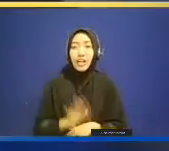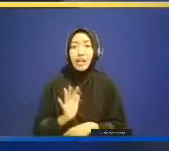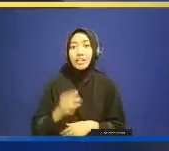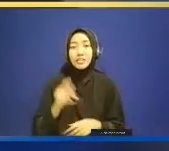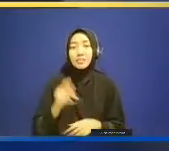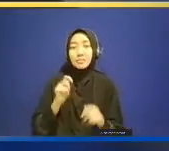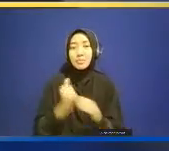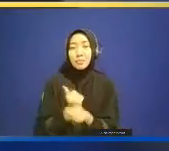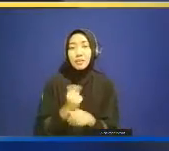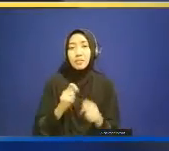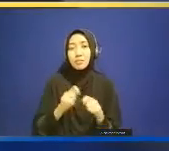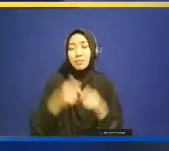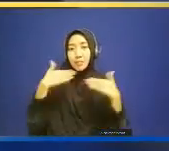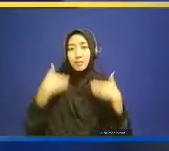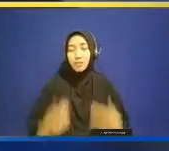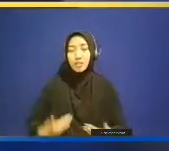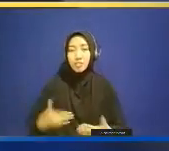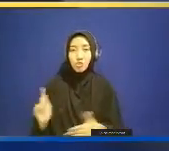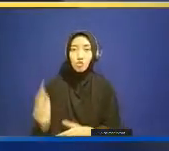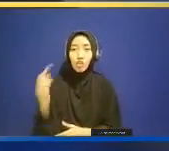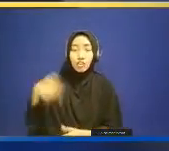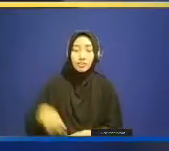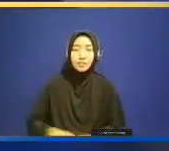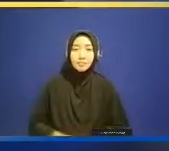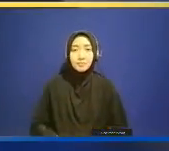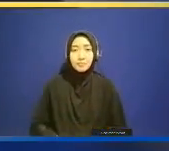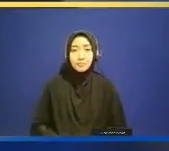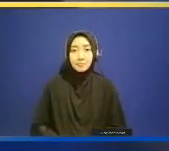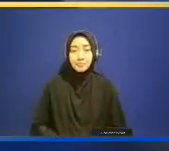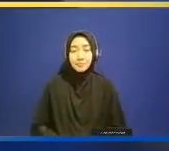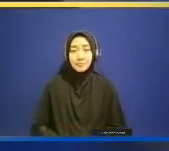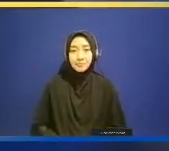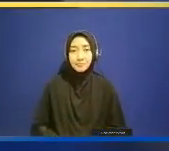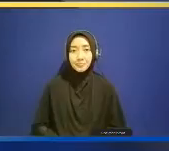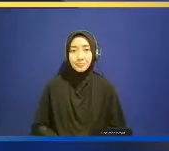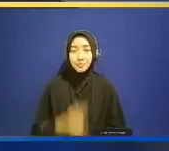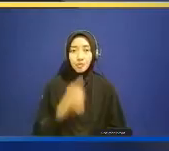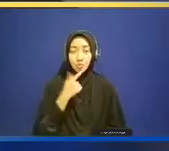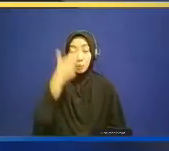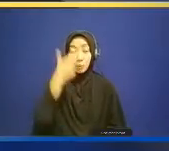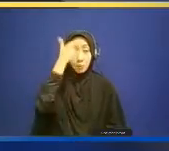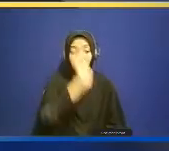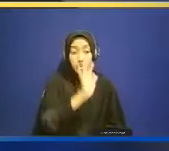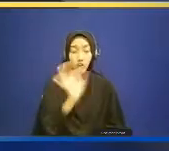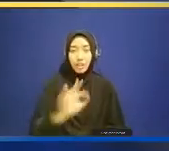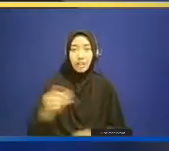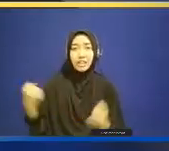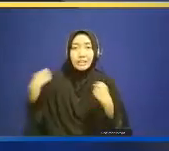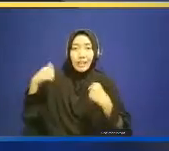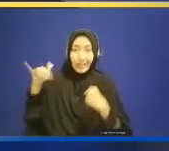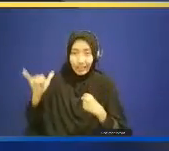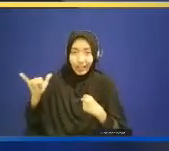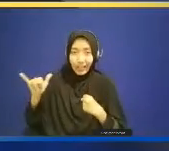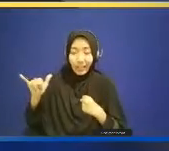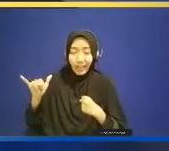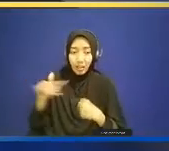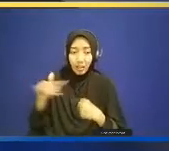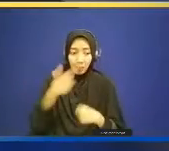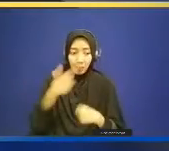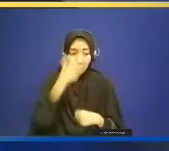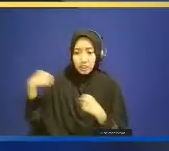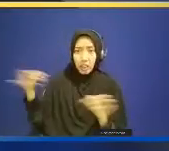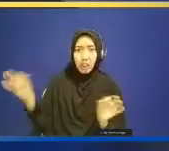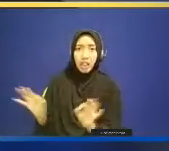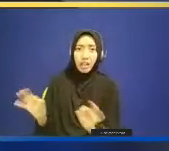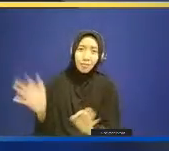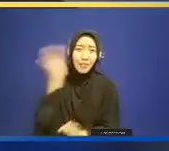SDM yang unggul Ini kita jadi nggak hanya pintar tapi sehat karena nggak mungkin pintar kalau nggak sehat menurut